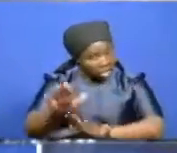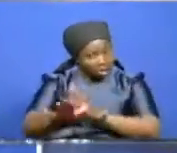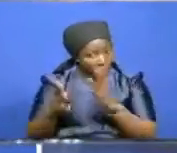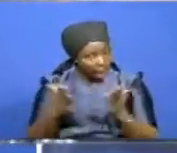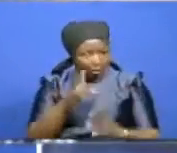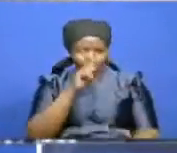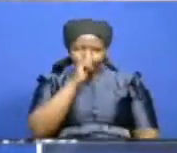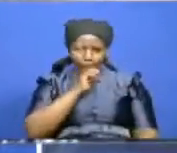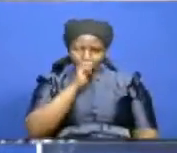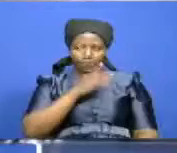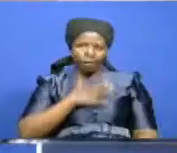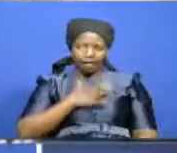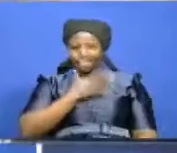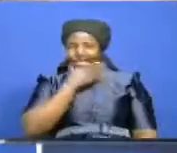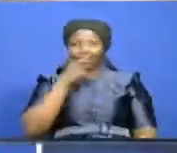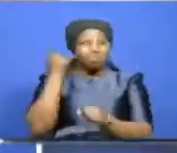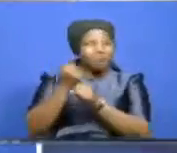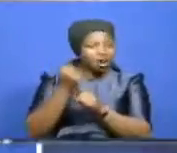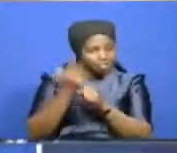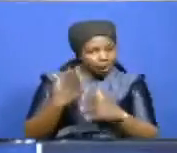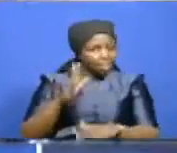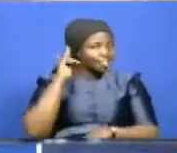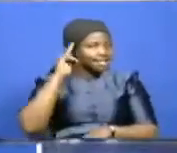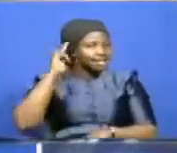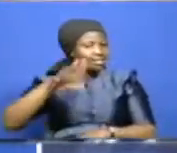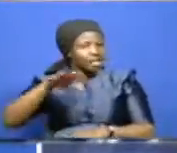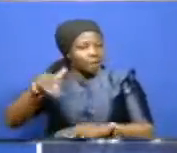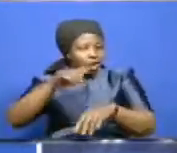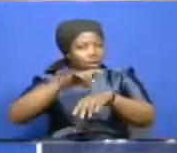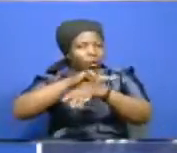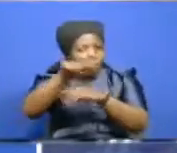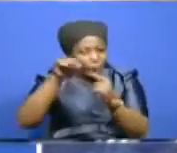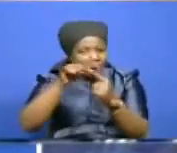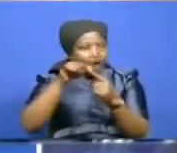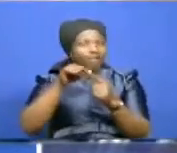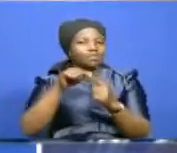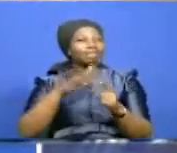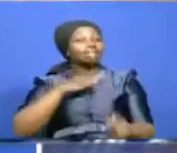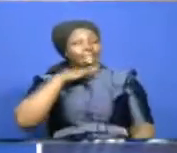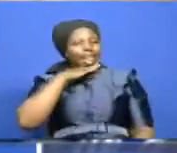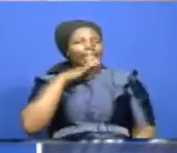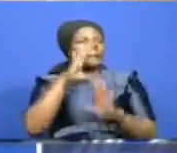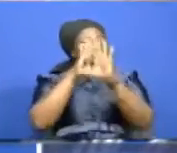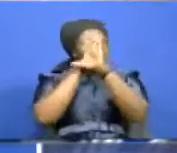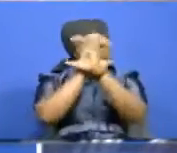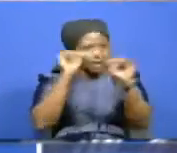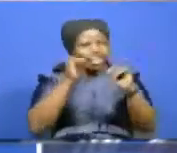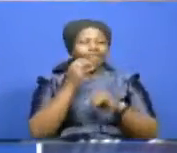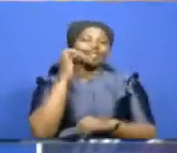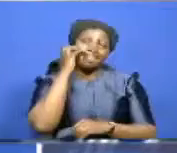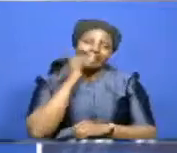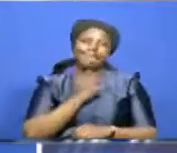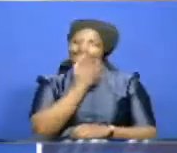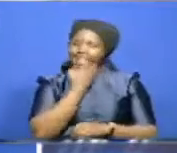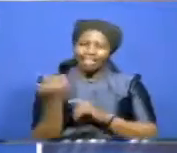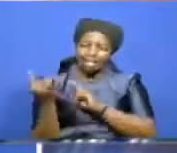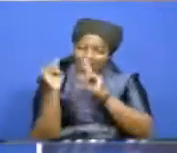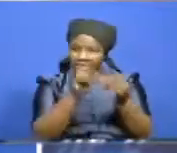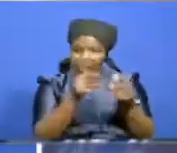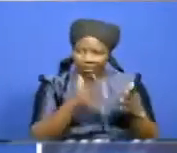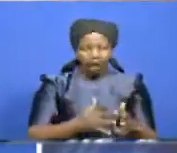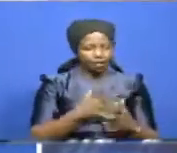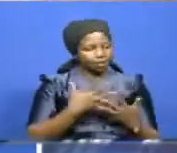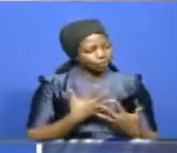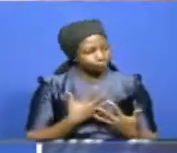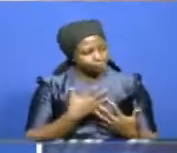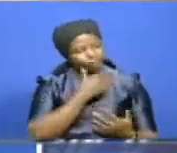alikuwa anafanya biashara hapa Kisii Town. Wakati msee hayati Kenyatta alitembelea hapa, alienda akazungumza na